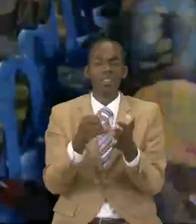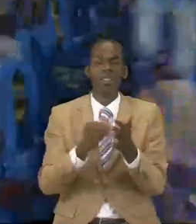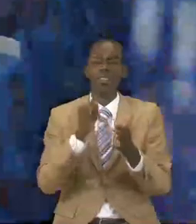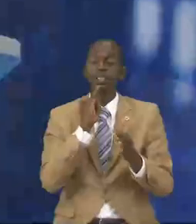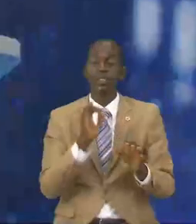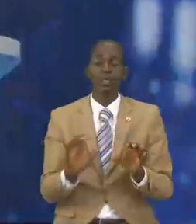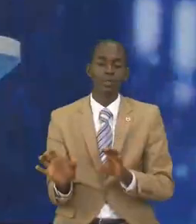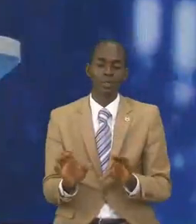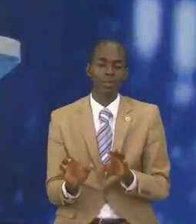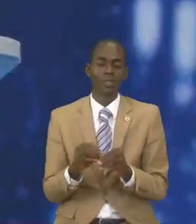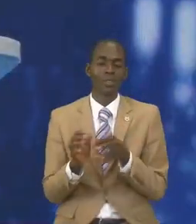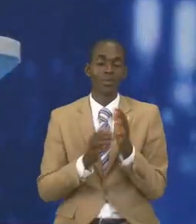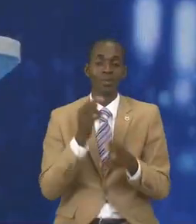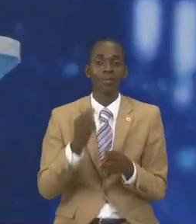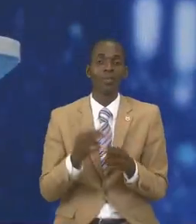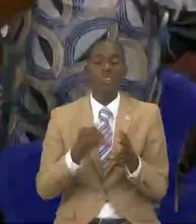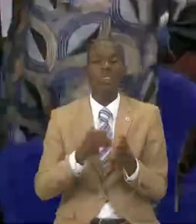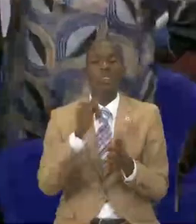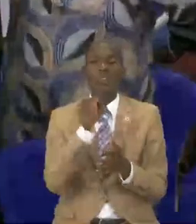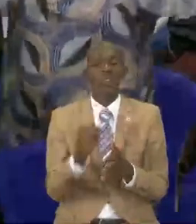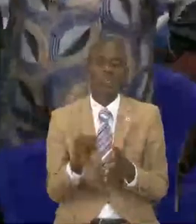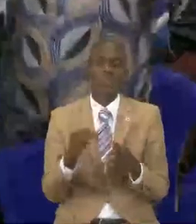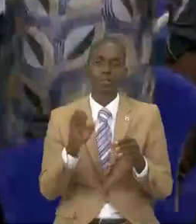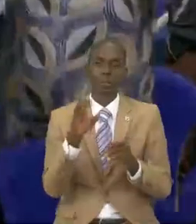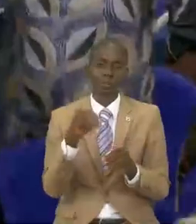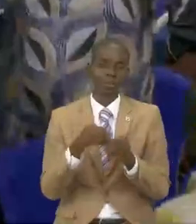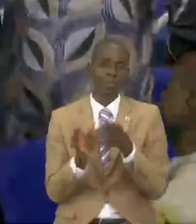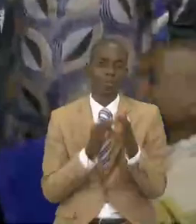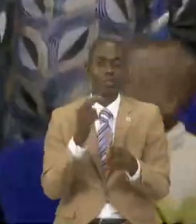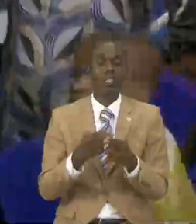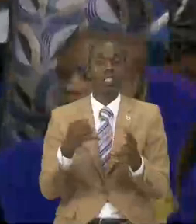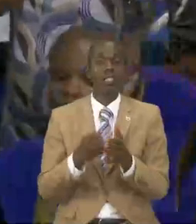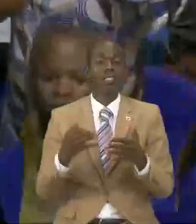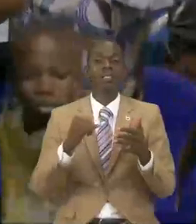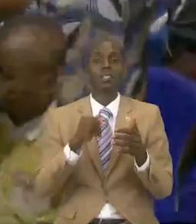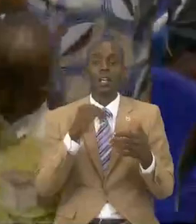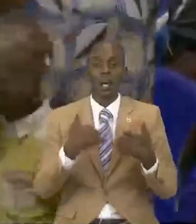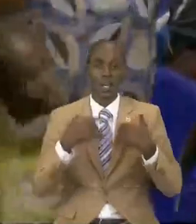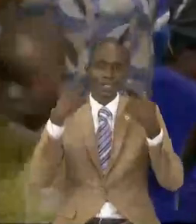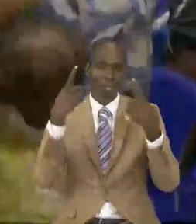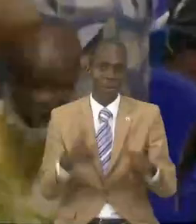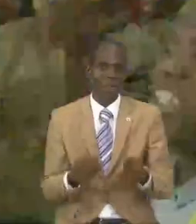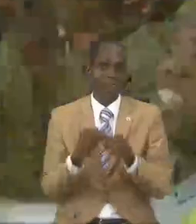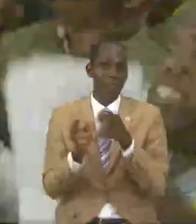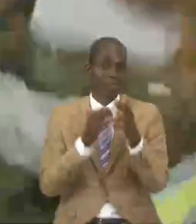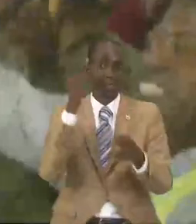C'est fait. Je dis c'est fait. Je dis c'est fait.